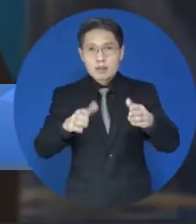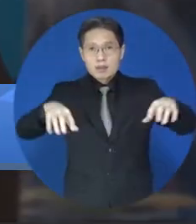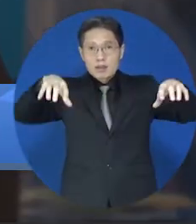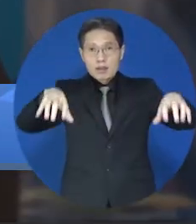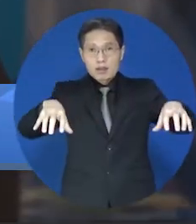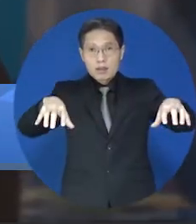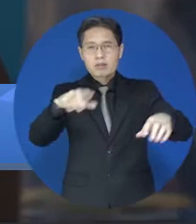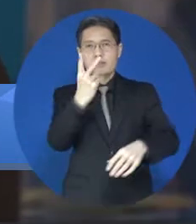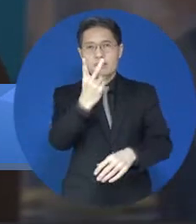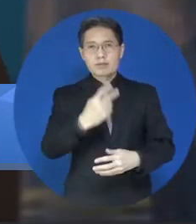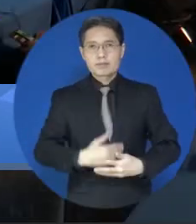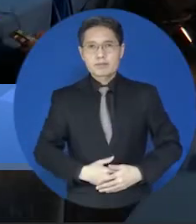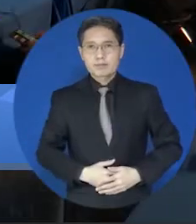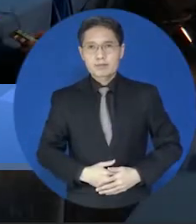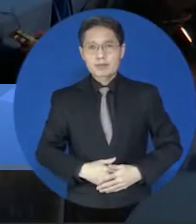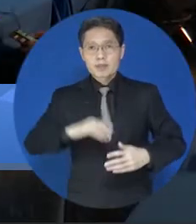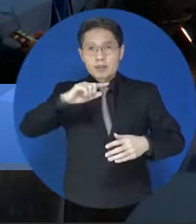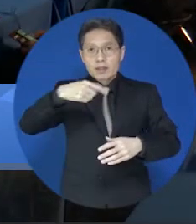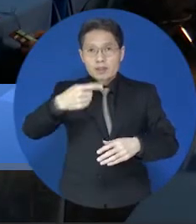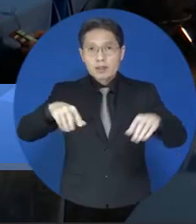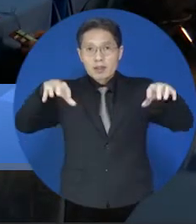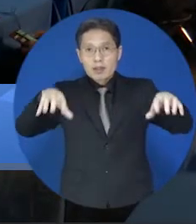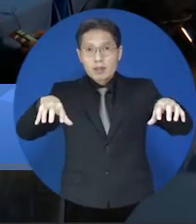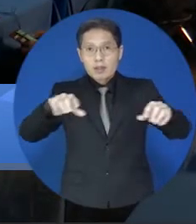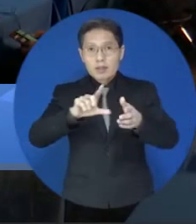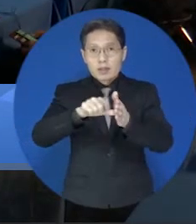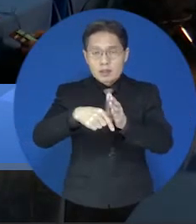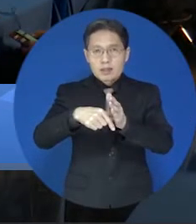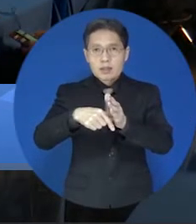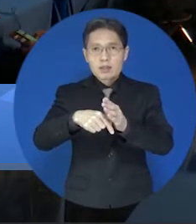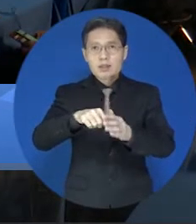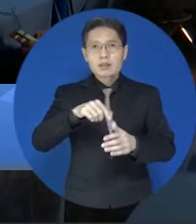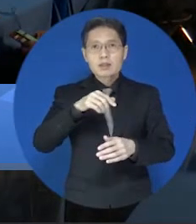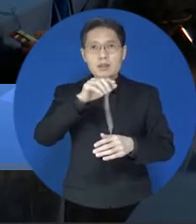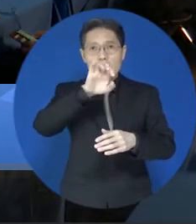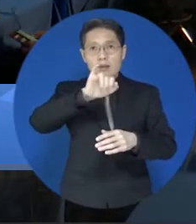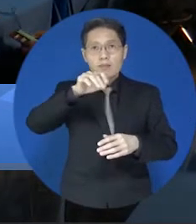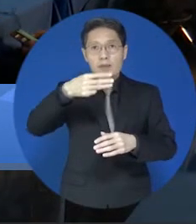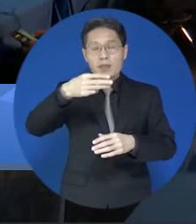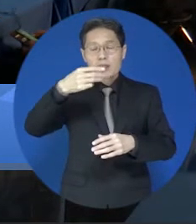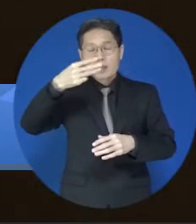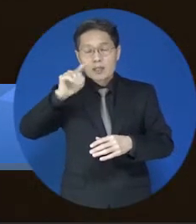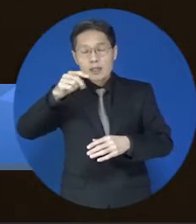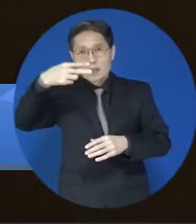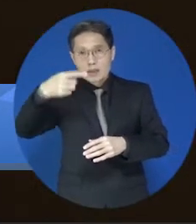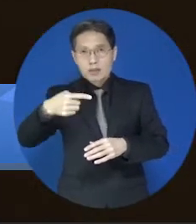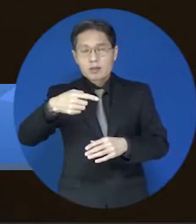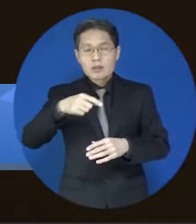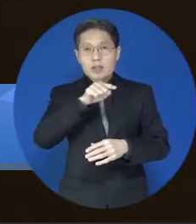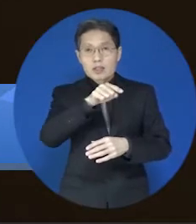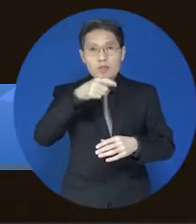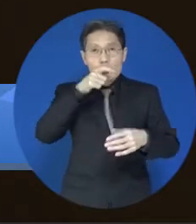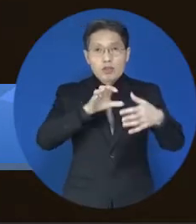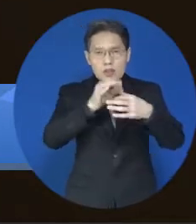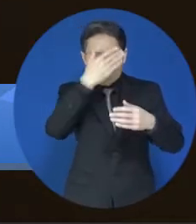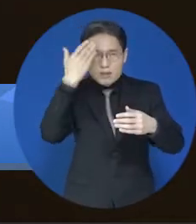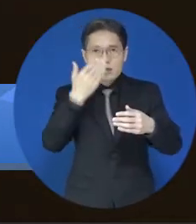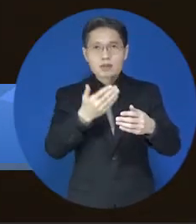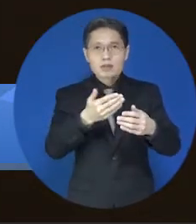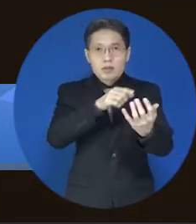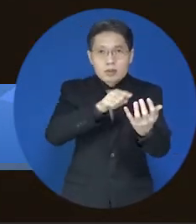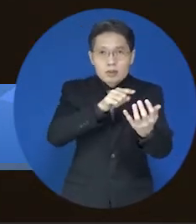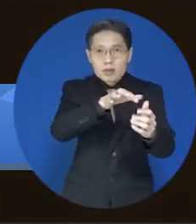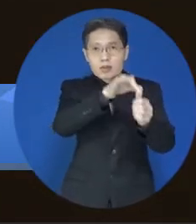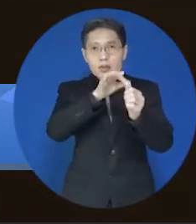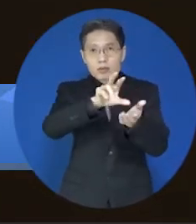진행되었습니다 이어진 두 개의 세션에서는 핀란드 미켈 2시에 물 분야 청년 인력 교육과 채용 문제와